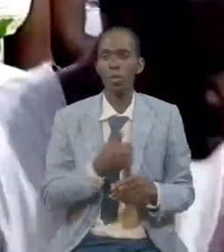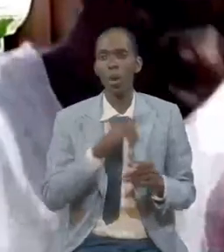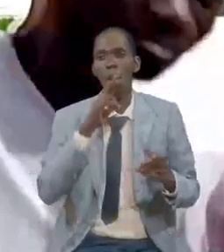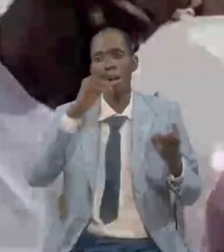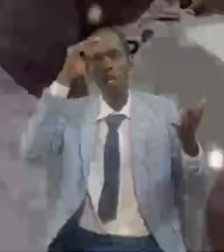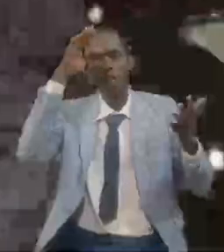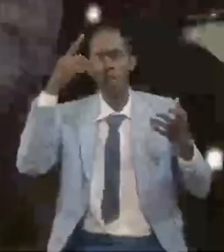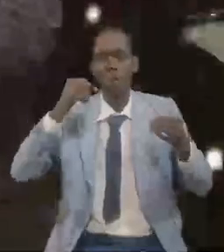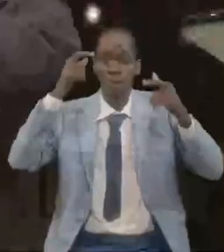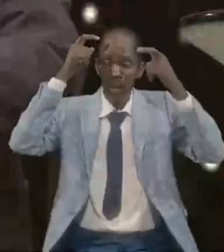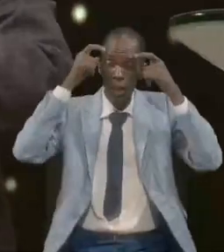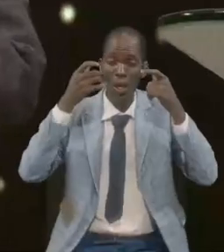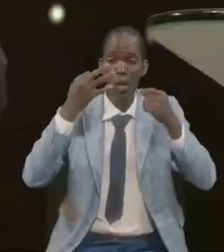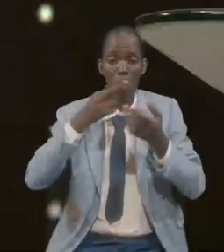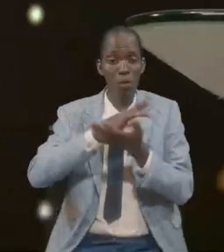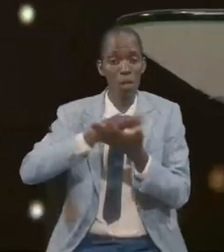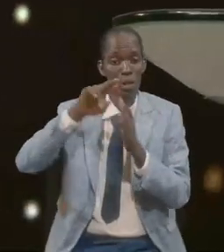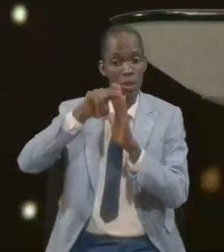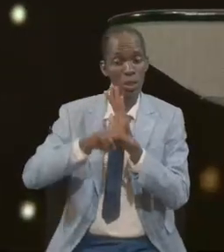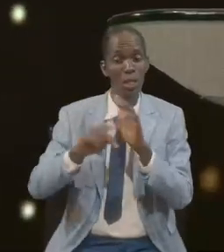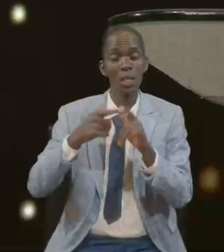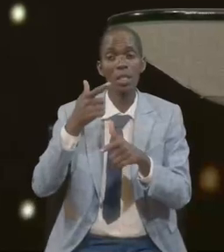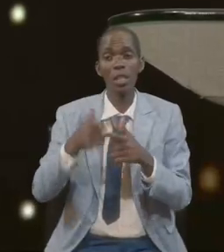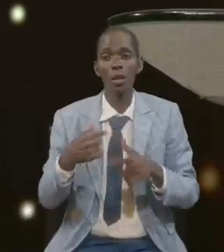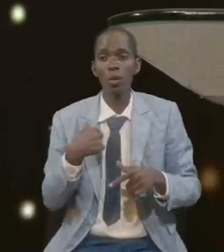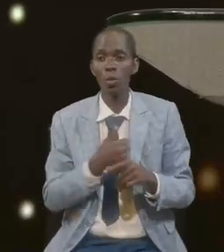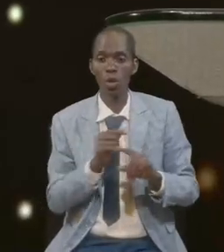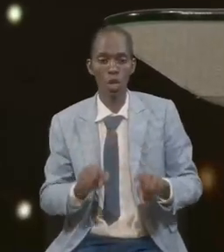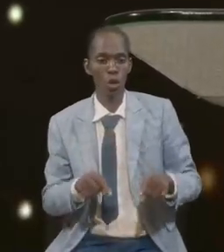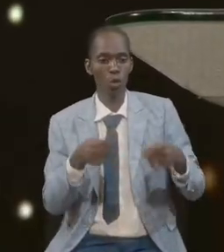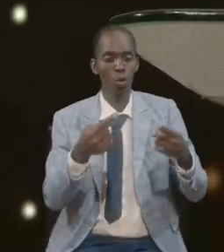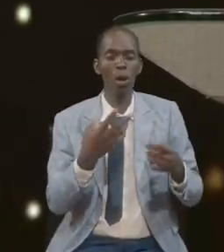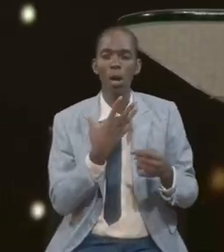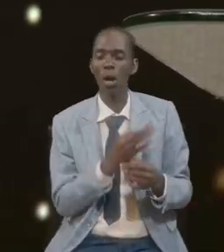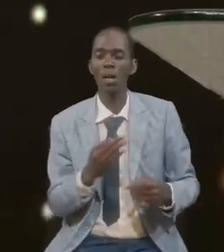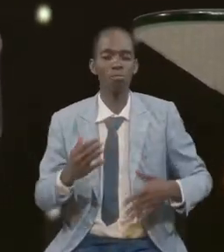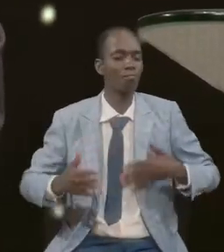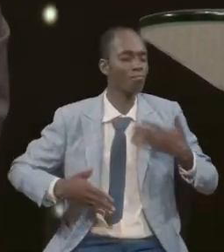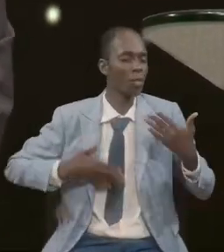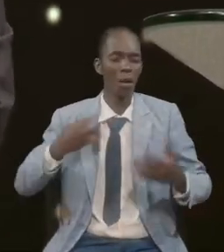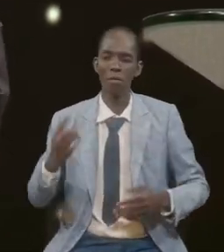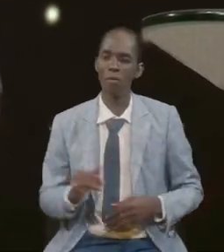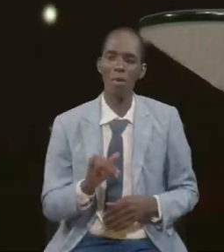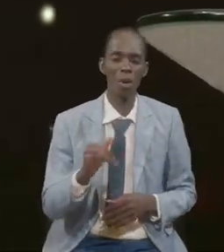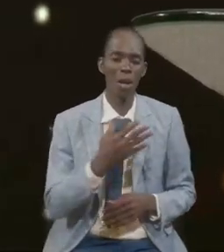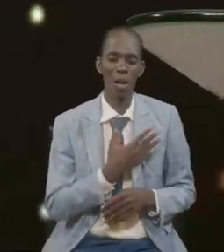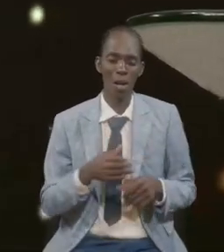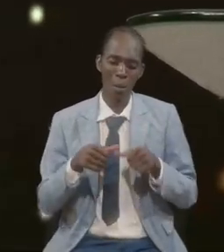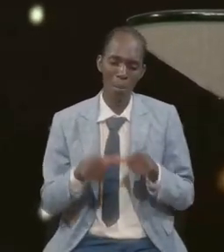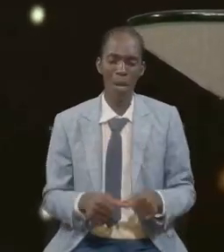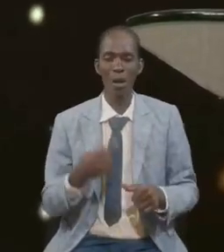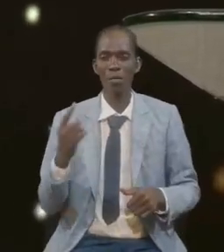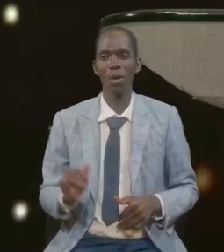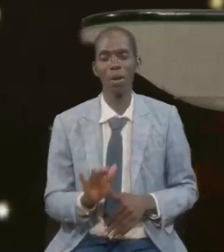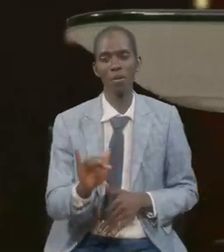couronne de la justice. Donc, nous irons et nous allons nous réjouir pour toujours et nous demeurerons éternellement.